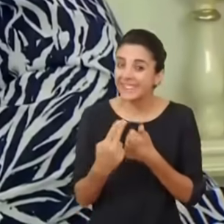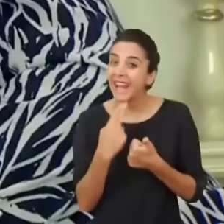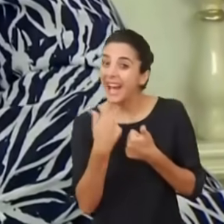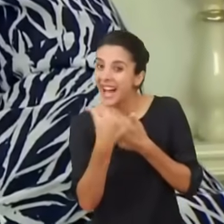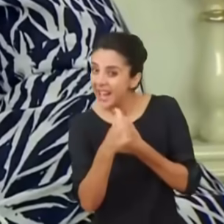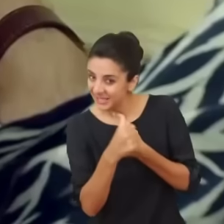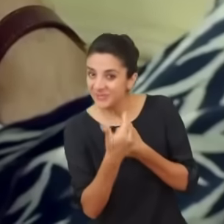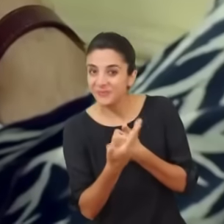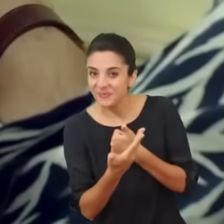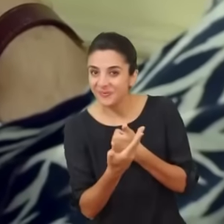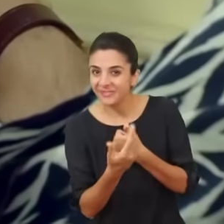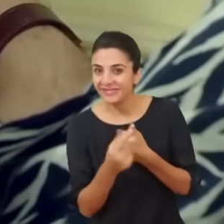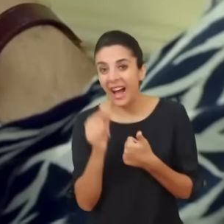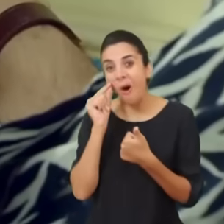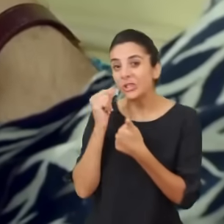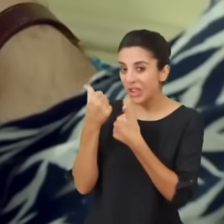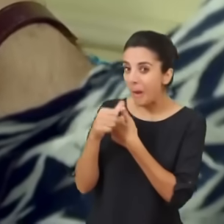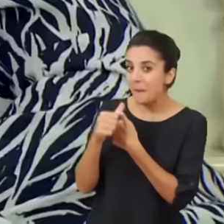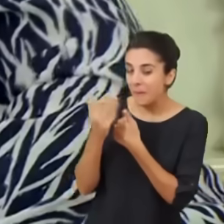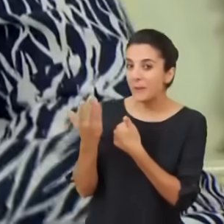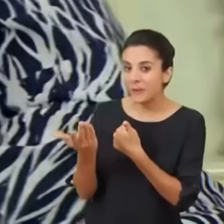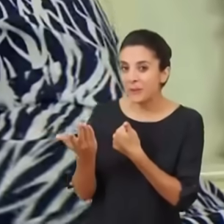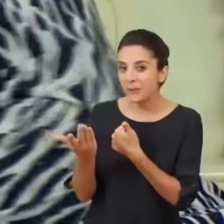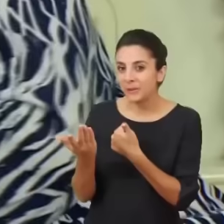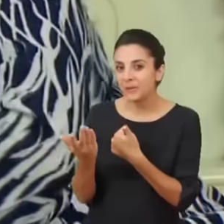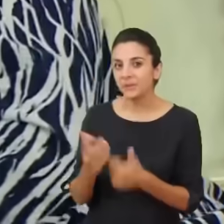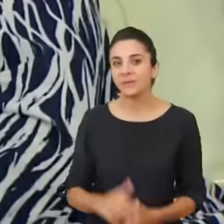Karıcığım. Kocacığım.